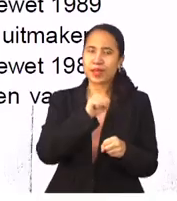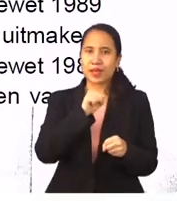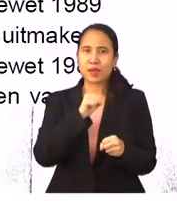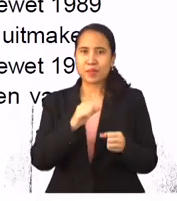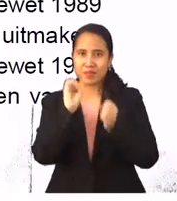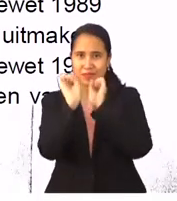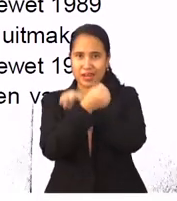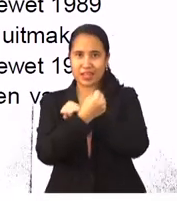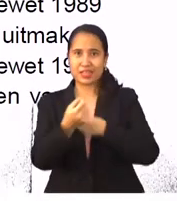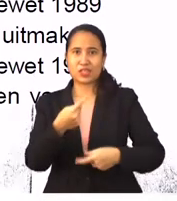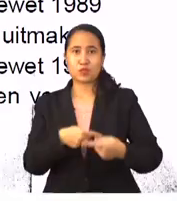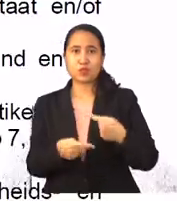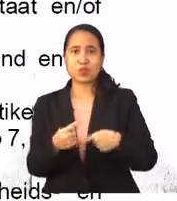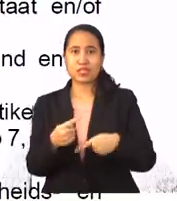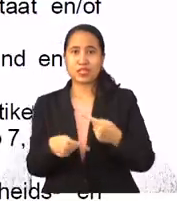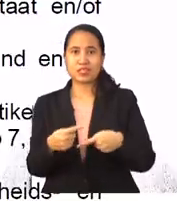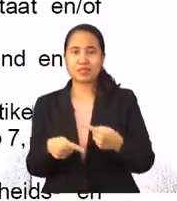veranderingsprocessen.